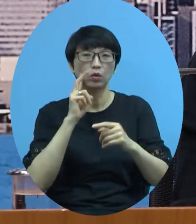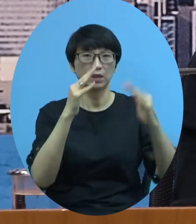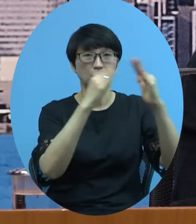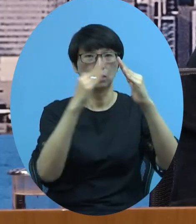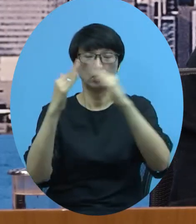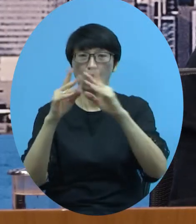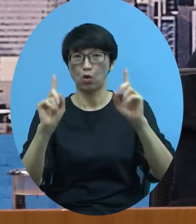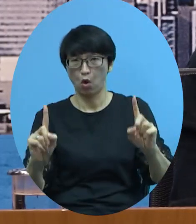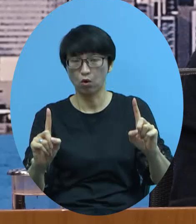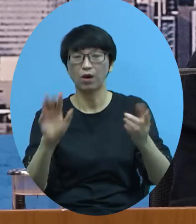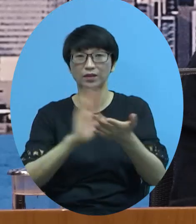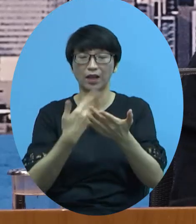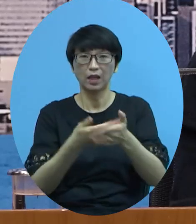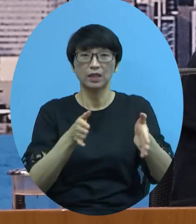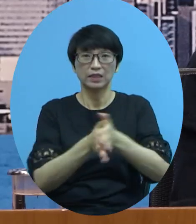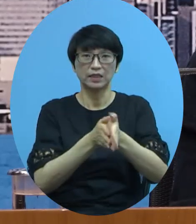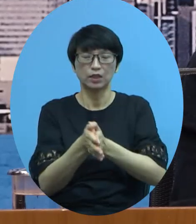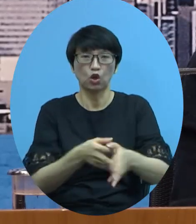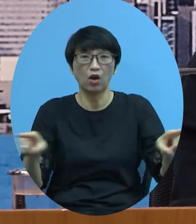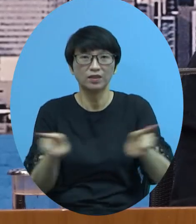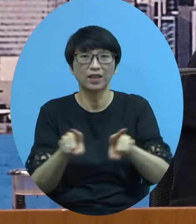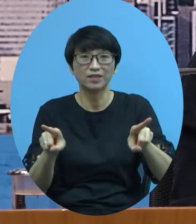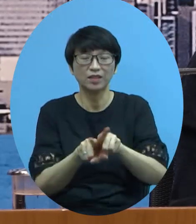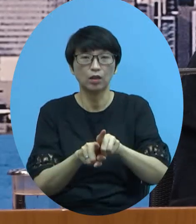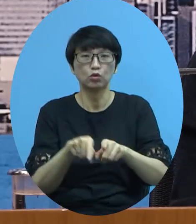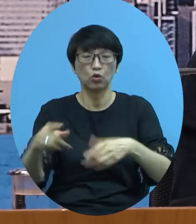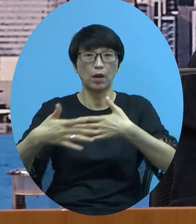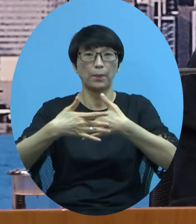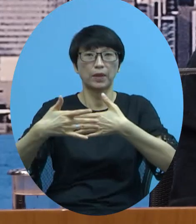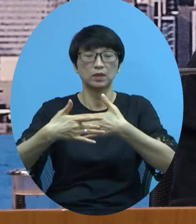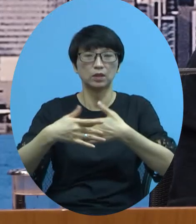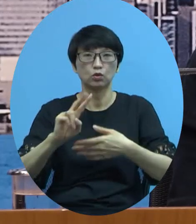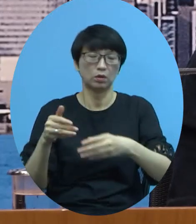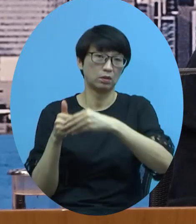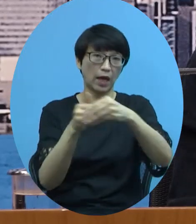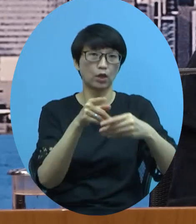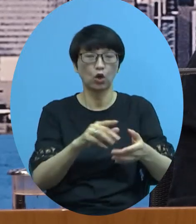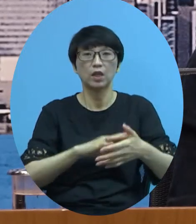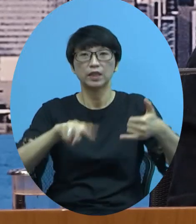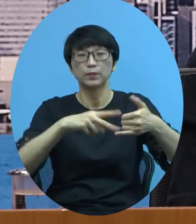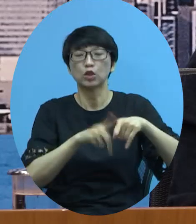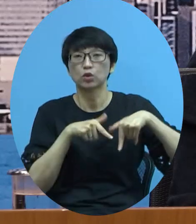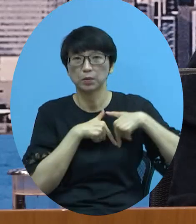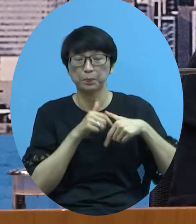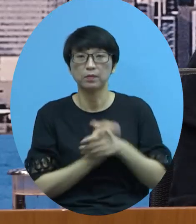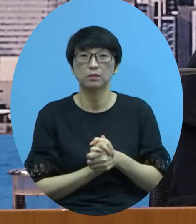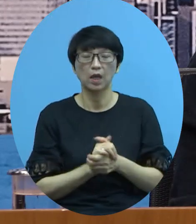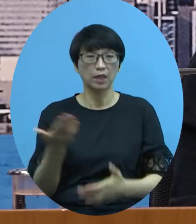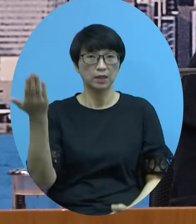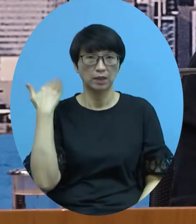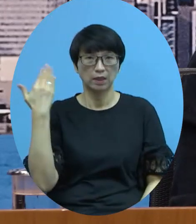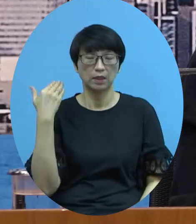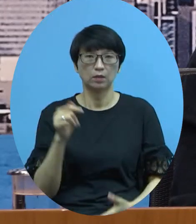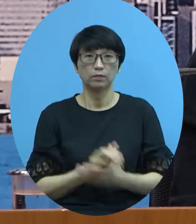咁，但係都係共用廁所啦。我哋都會當佢係密切接觸者咧，就送入去檢疫中心嘅。之前咧就係、